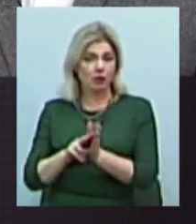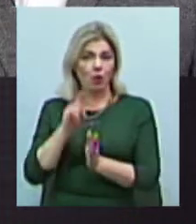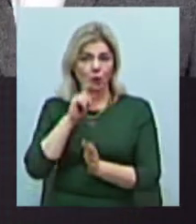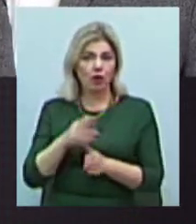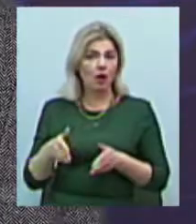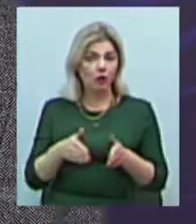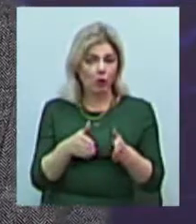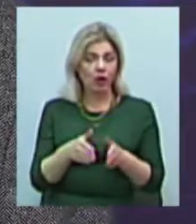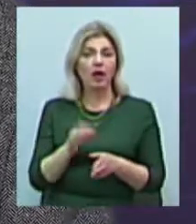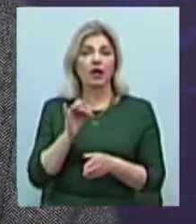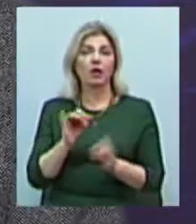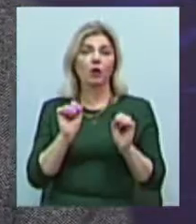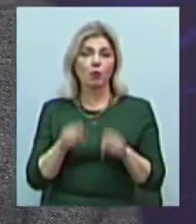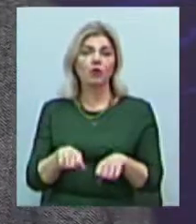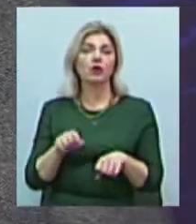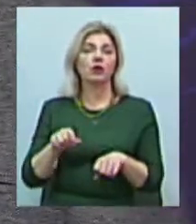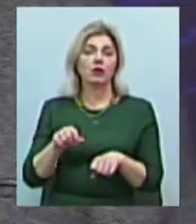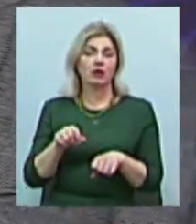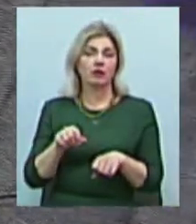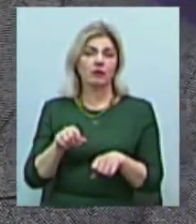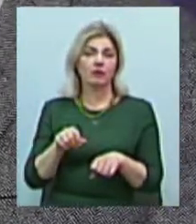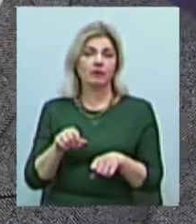ми дуже плідно співпрацюємо з